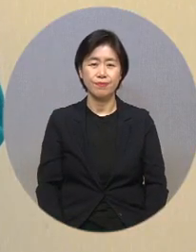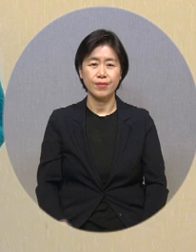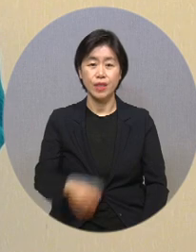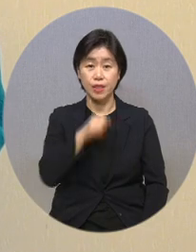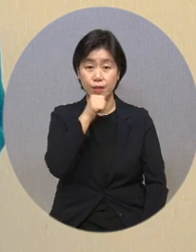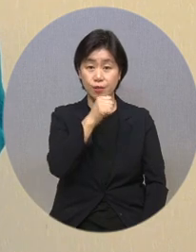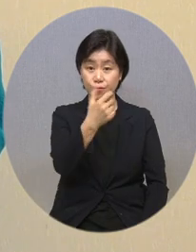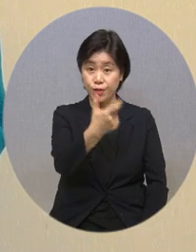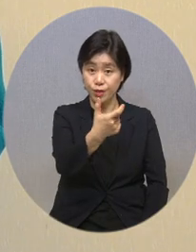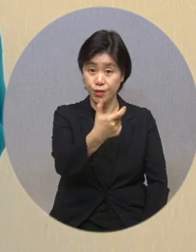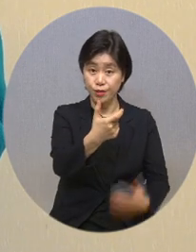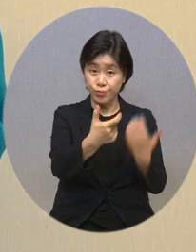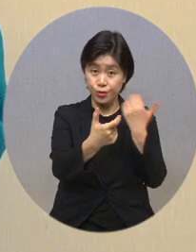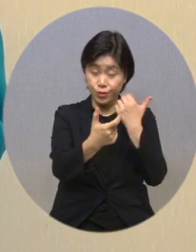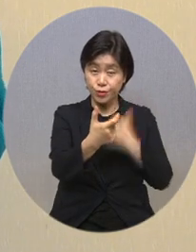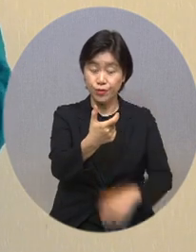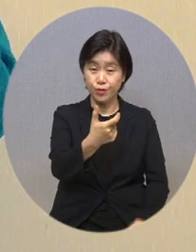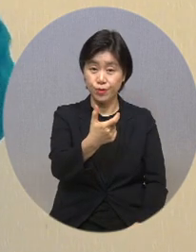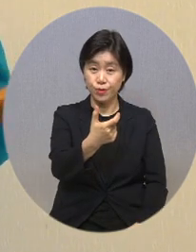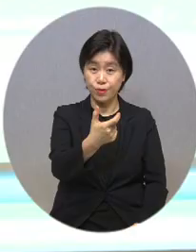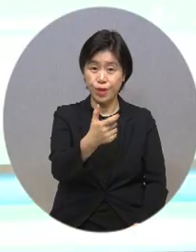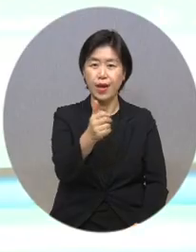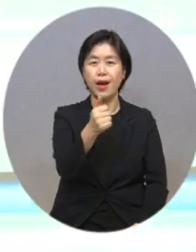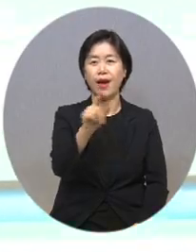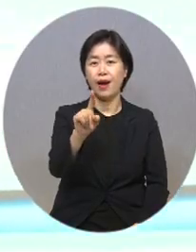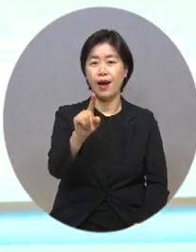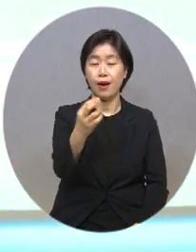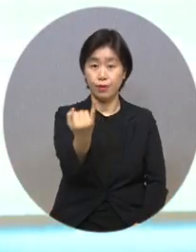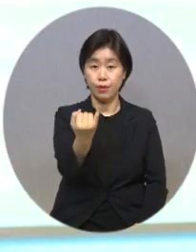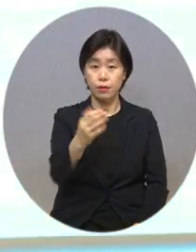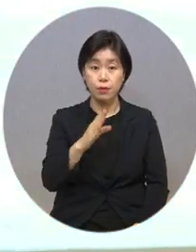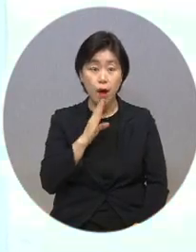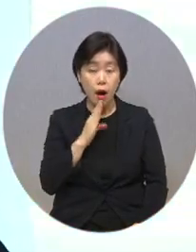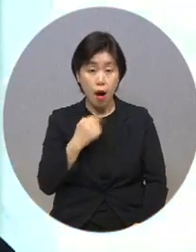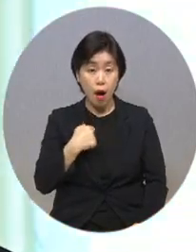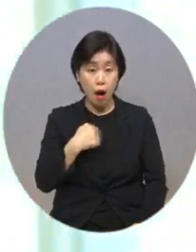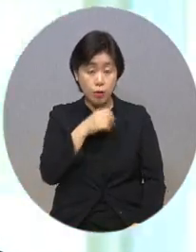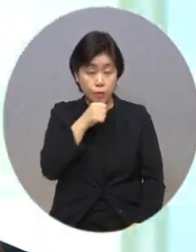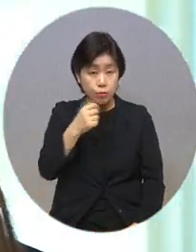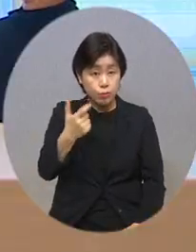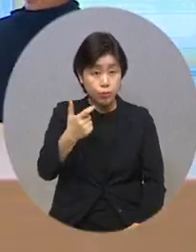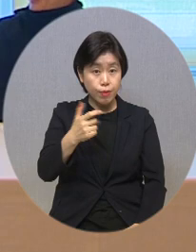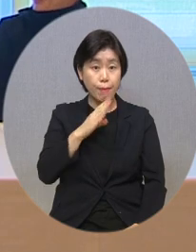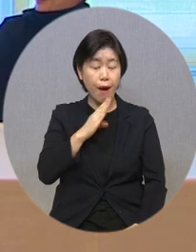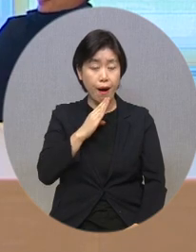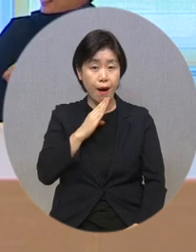60점, 일단, 하연아 양. 60점? 네, 60점. 아,